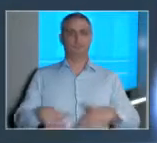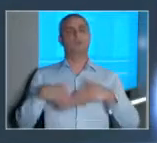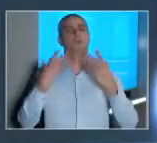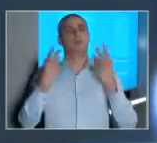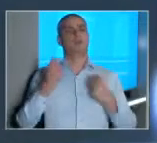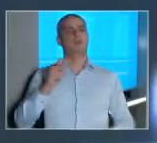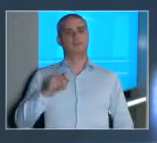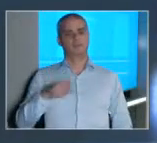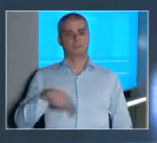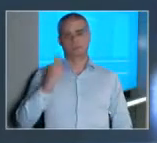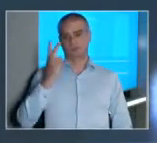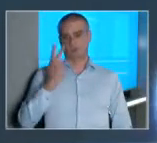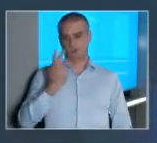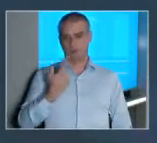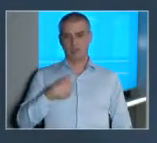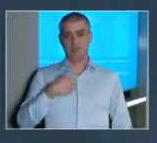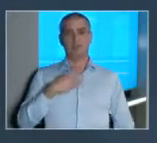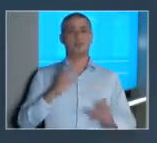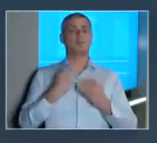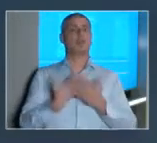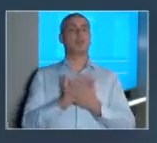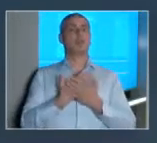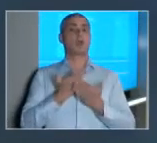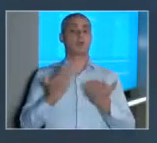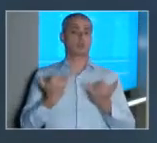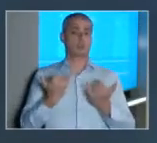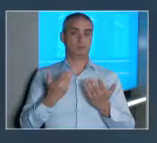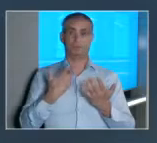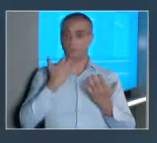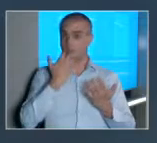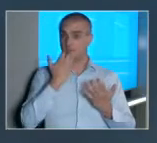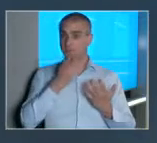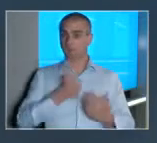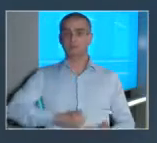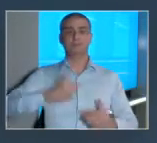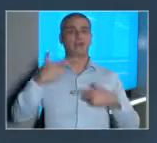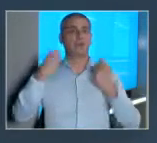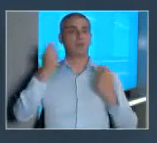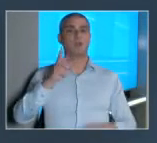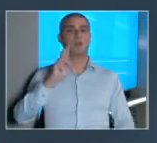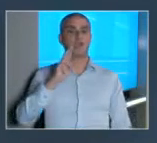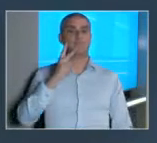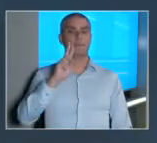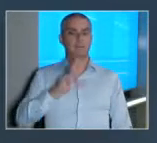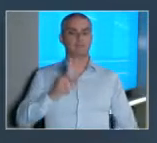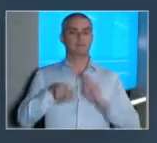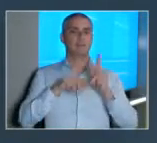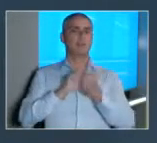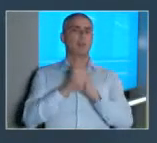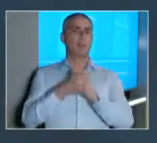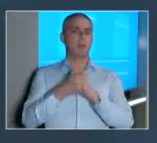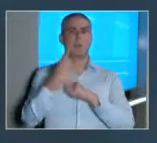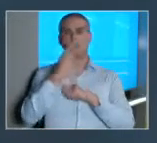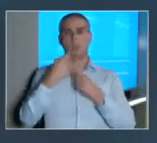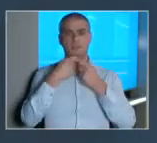בוקר טוב כנסת, יום שני, אנחנו עם כותרות המשדר שלנו, פרשת שר החינוך רפי פרץ וטיפולי המרה.